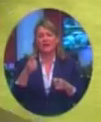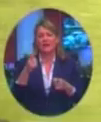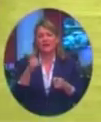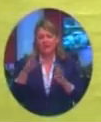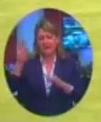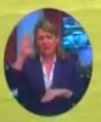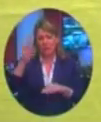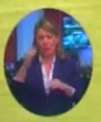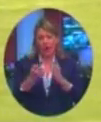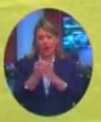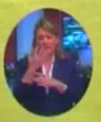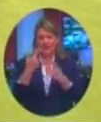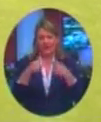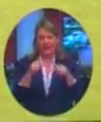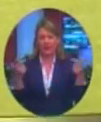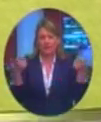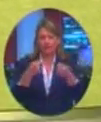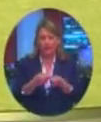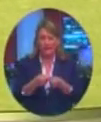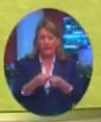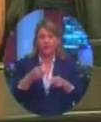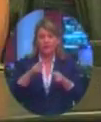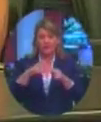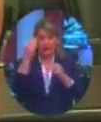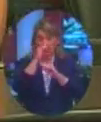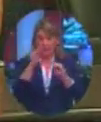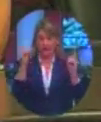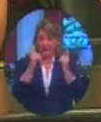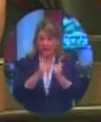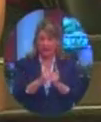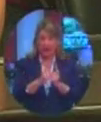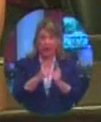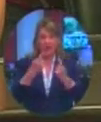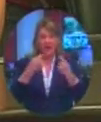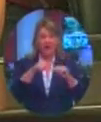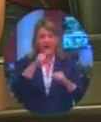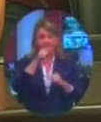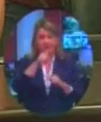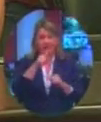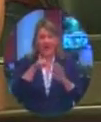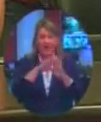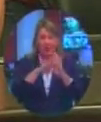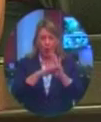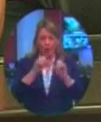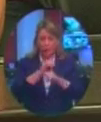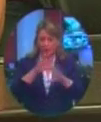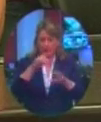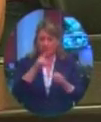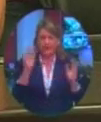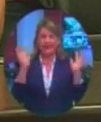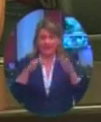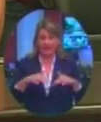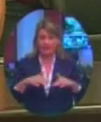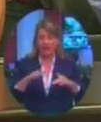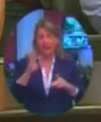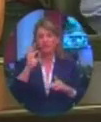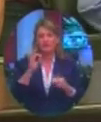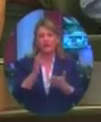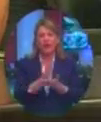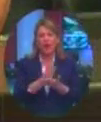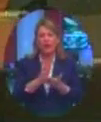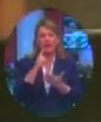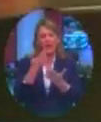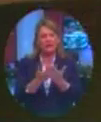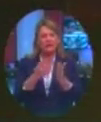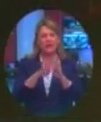המשותפת, ולאחר הודעה קצרה במליאת הכנסת, ועדת ביטן לחוק תאגיד השידור הציבורי התכנסה כדי להכין את הצעת החוק לקריאה